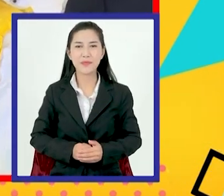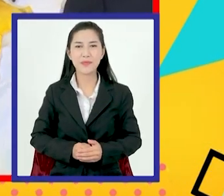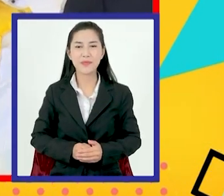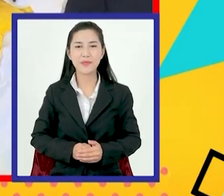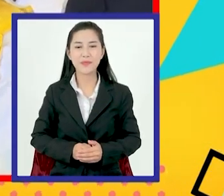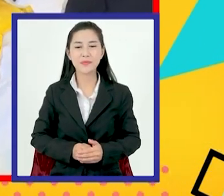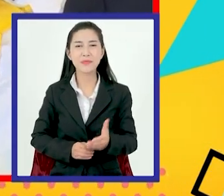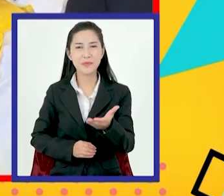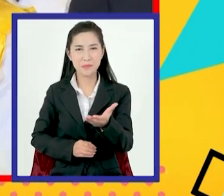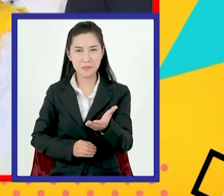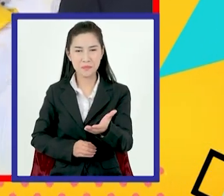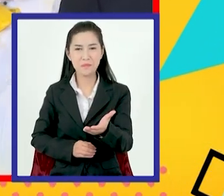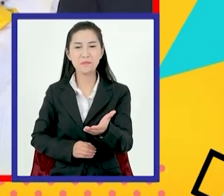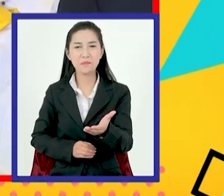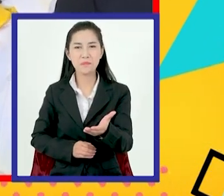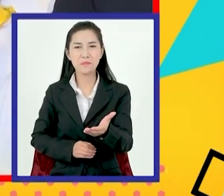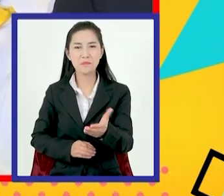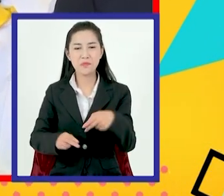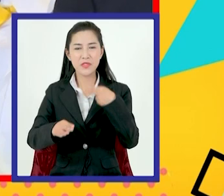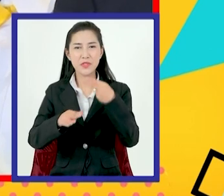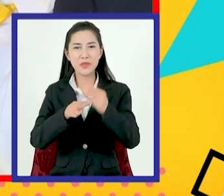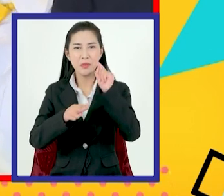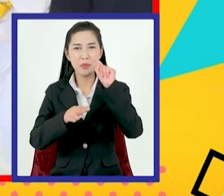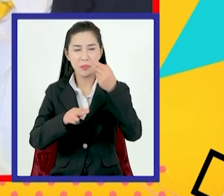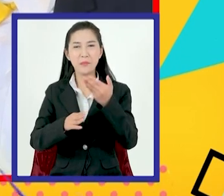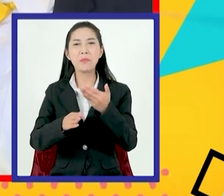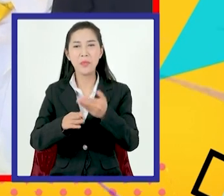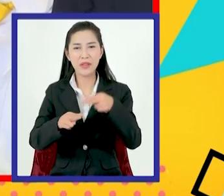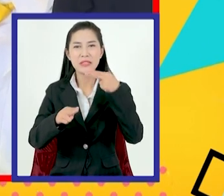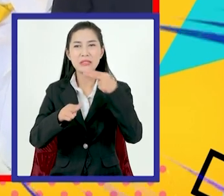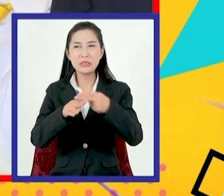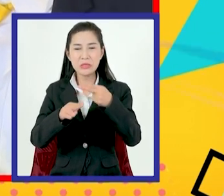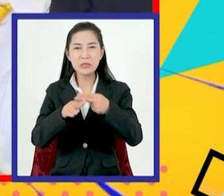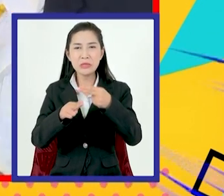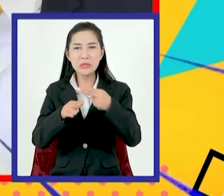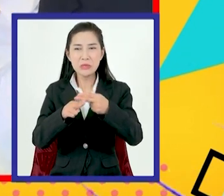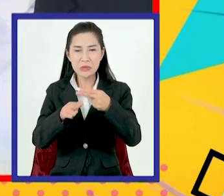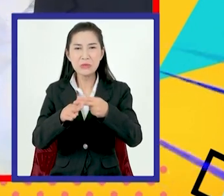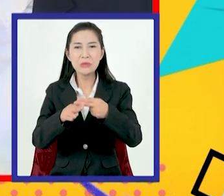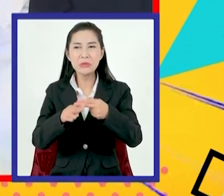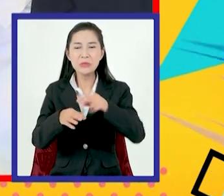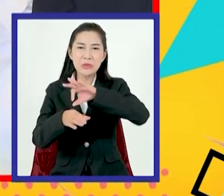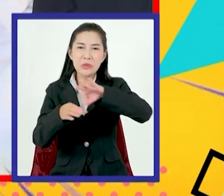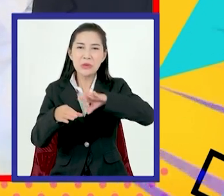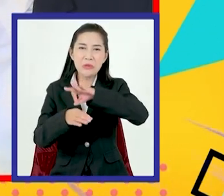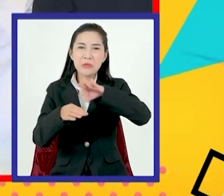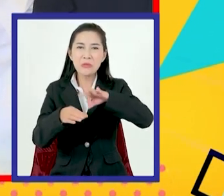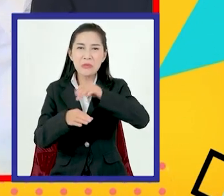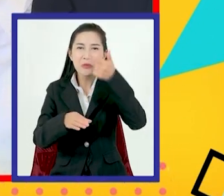มหาโอเลี้ยงเนี่ยฉายาใหม่ของท่านคือมหาอเมริกาโน่ครับเห็นไหมนิม